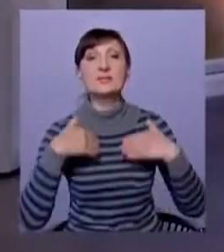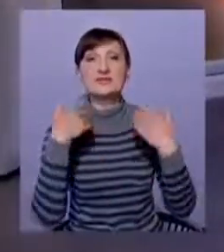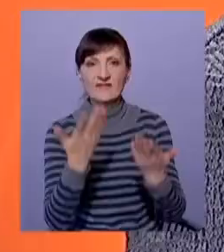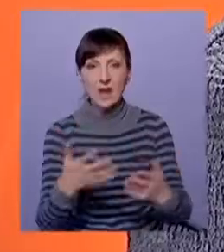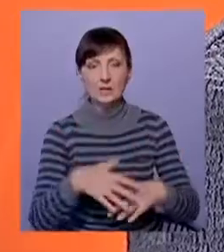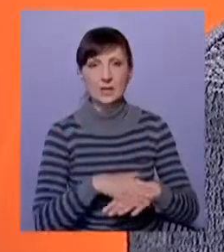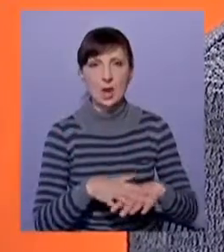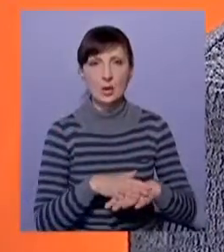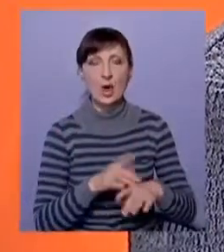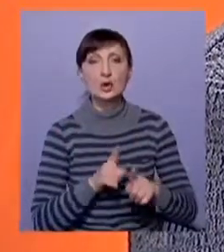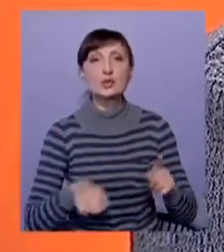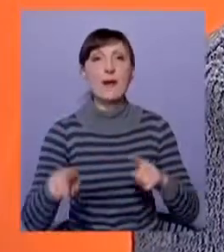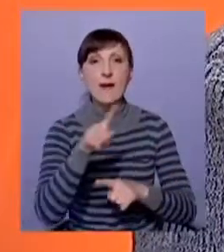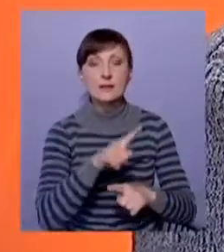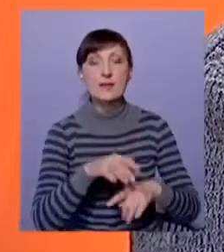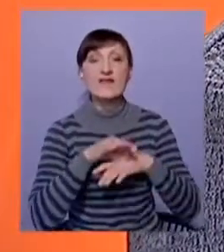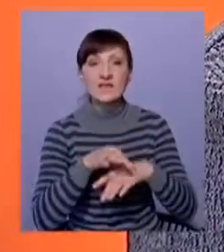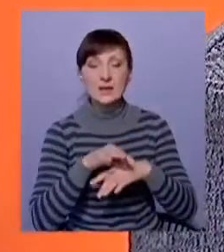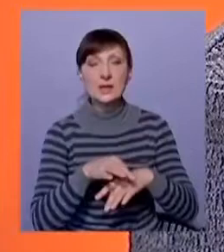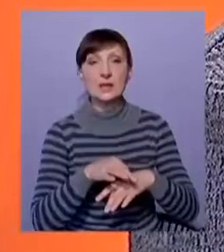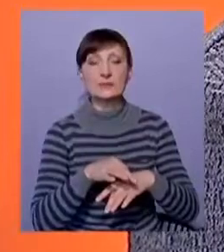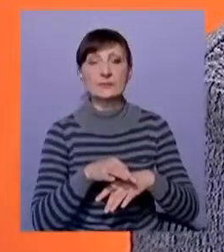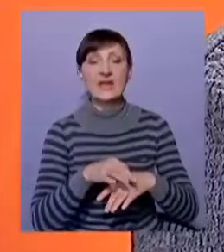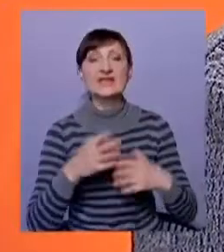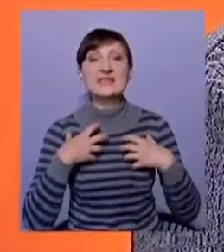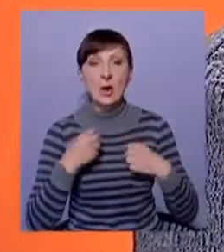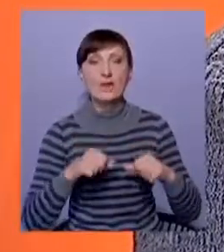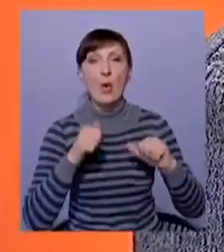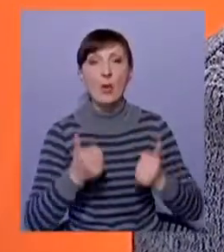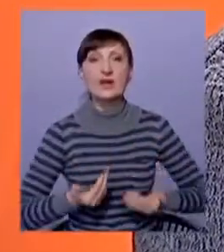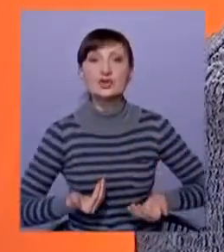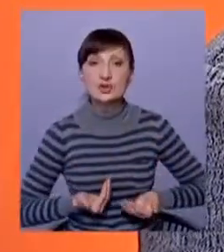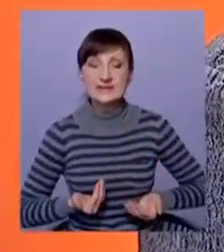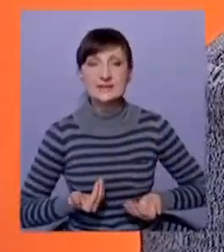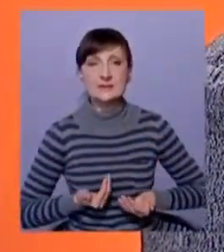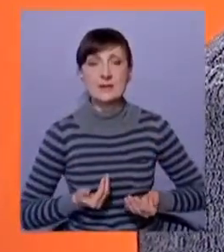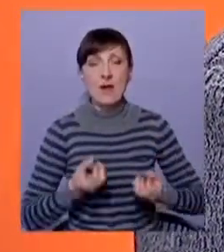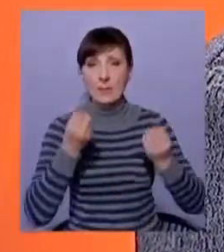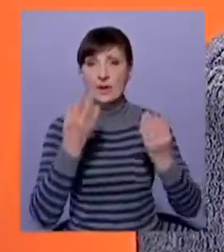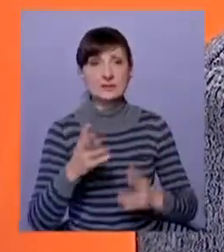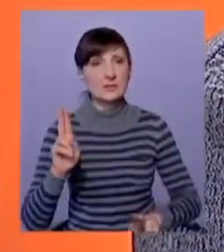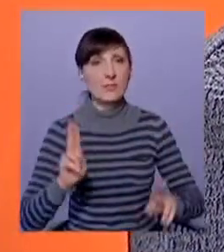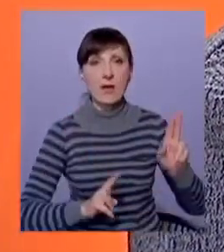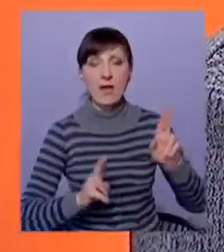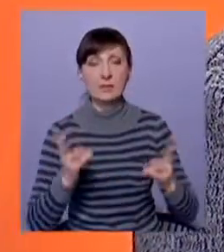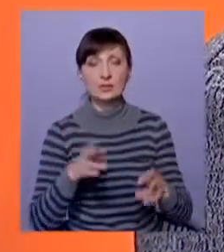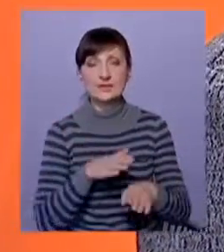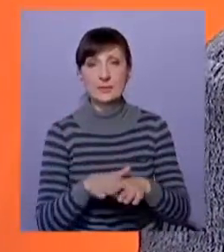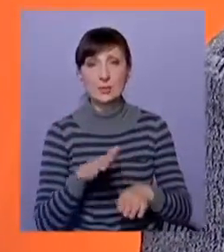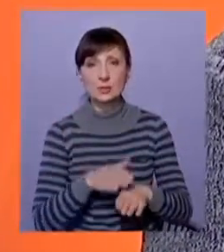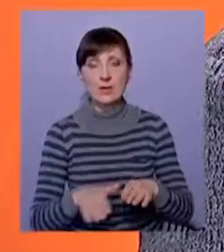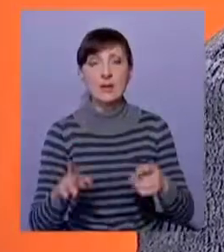населению, чтобы они действительно вели осознанный, здоровый образ жизни. Простые правила необходимо соблюдать. Это,